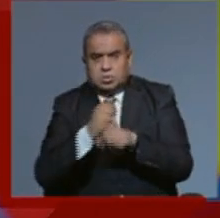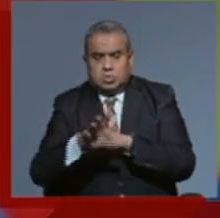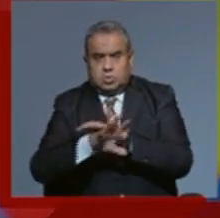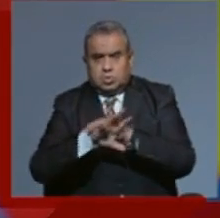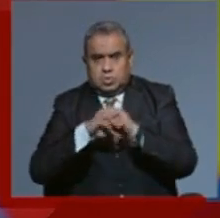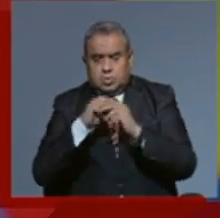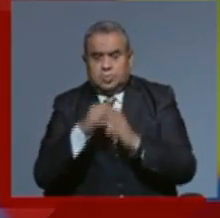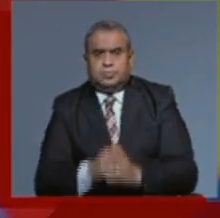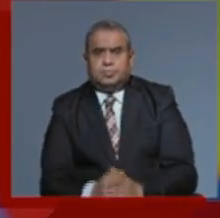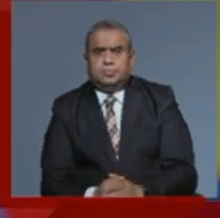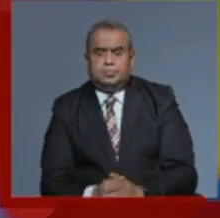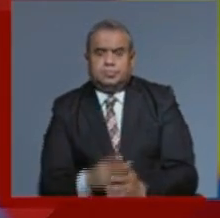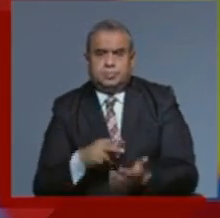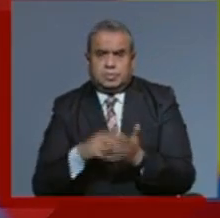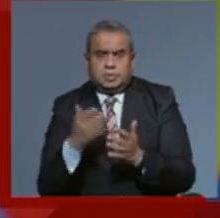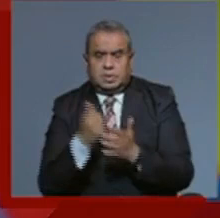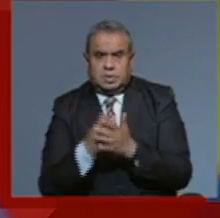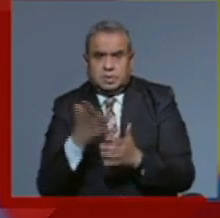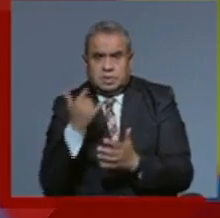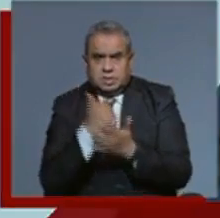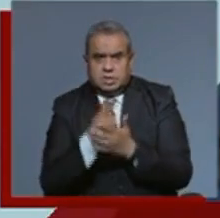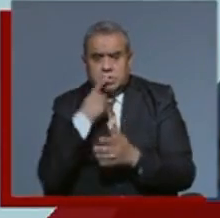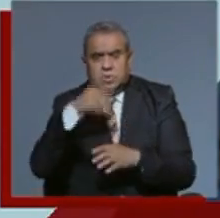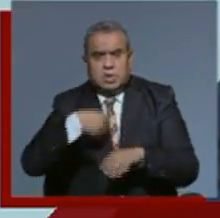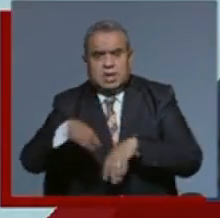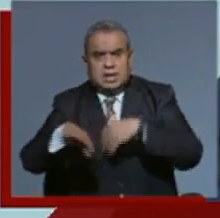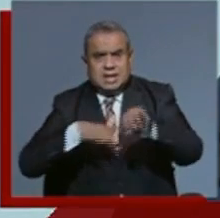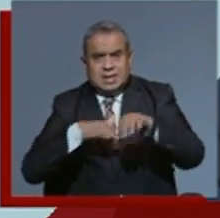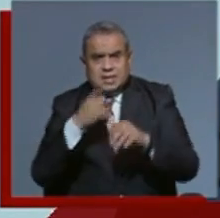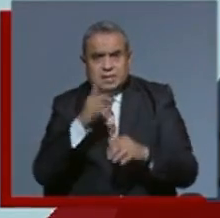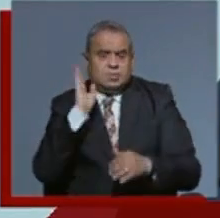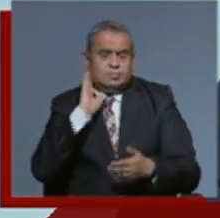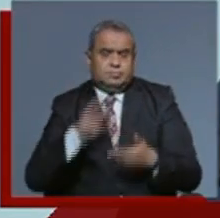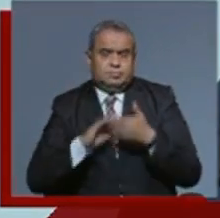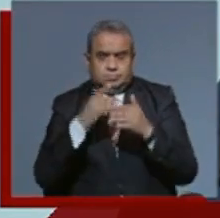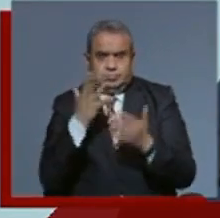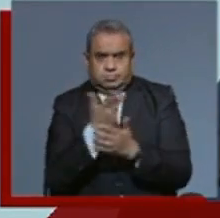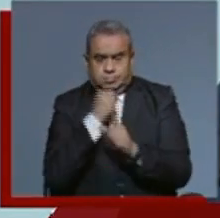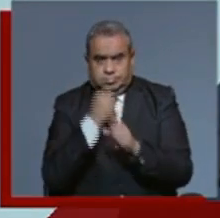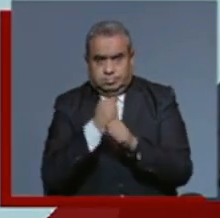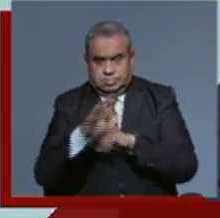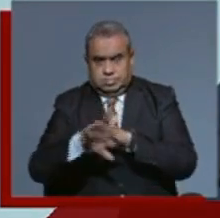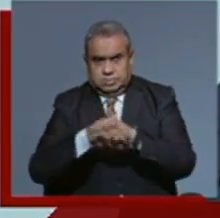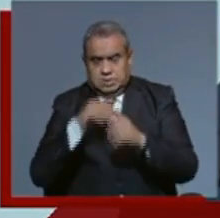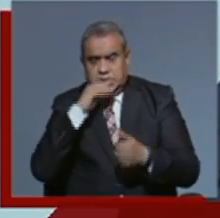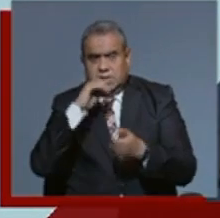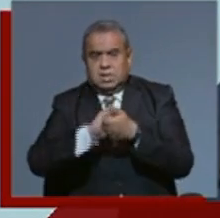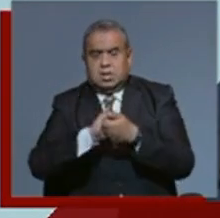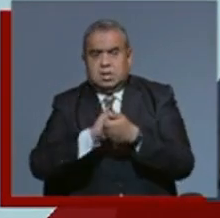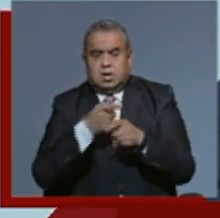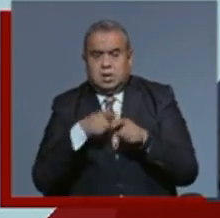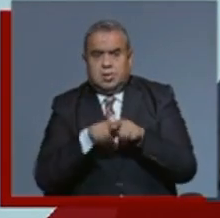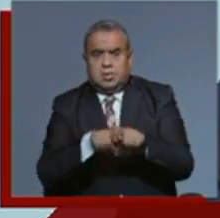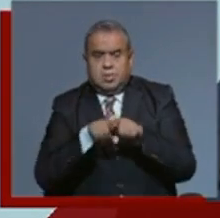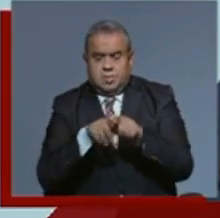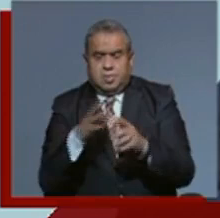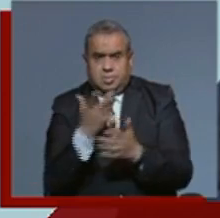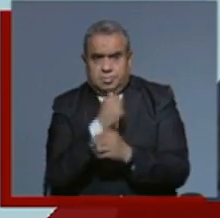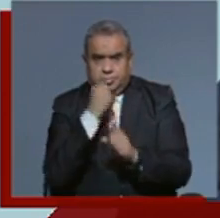اقتصاديين وسياسيين الآمنين، ونسعى إلى التعاون ذي